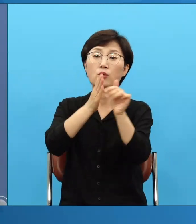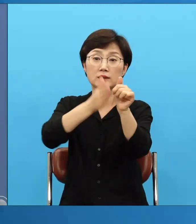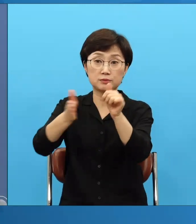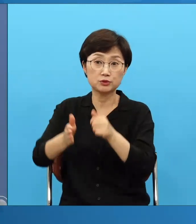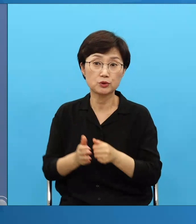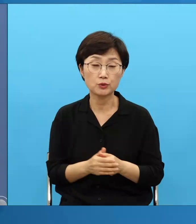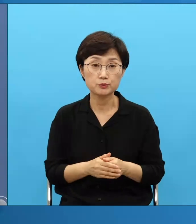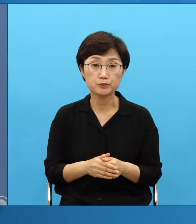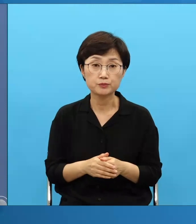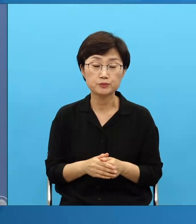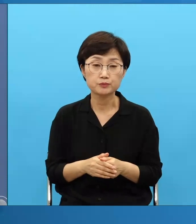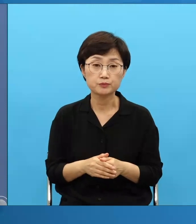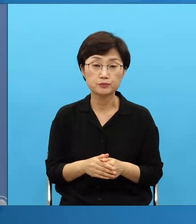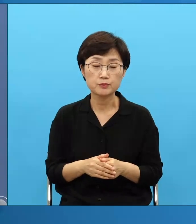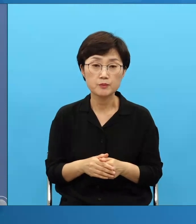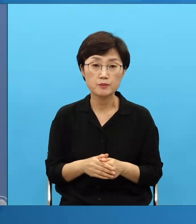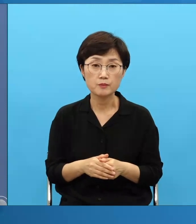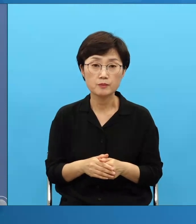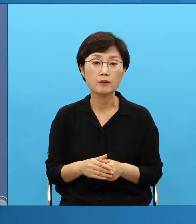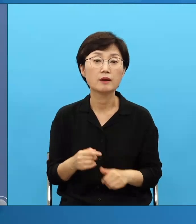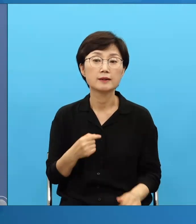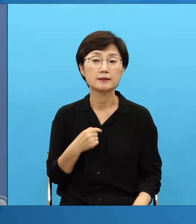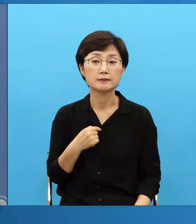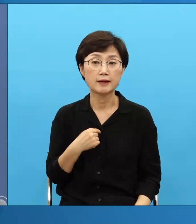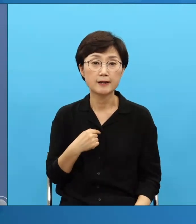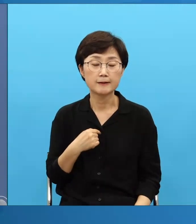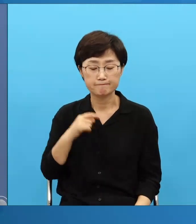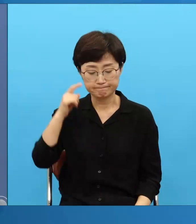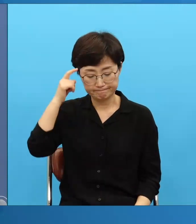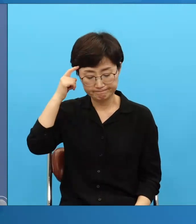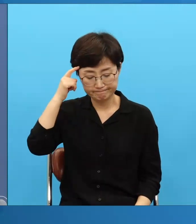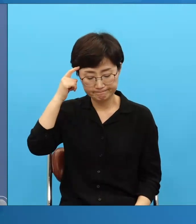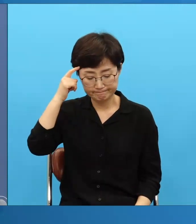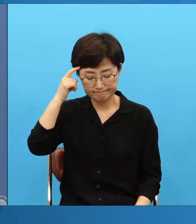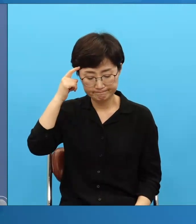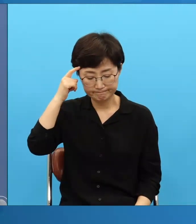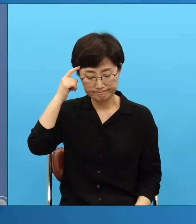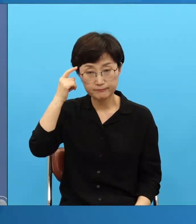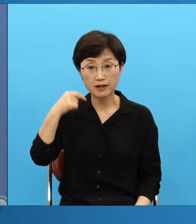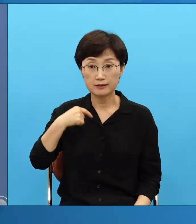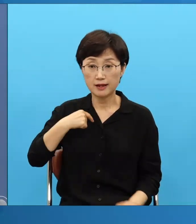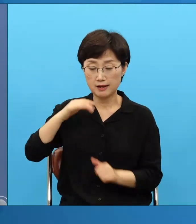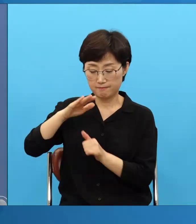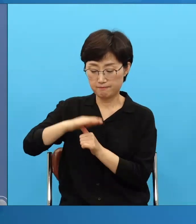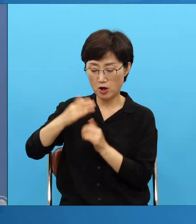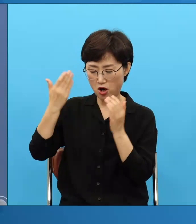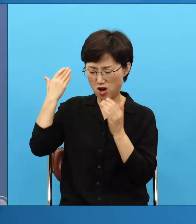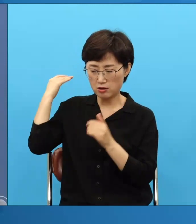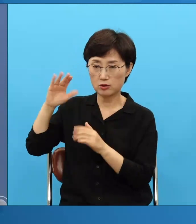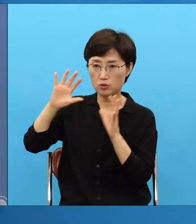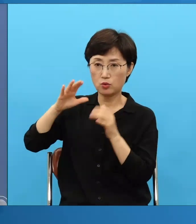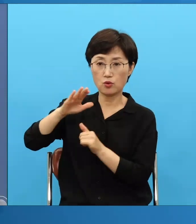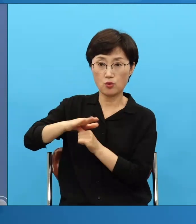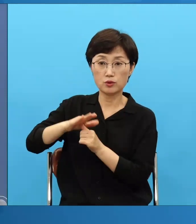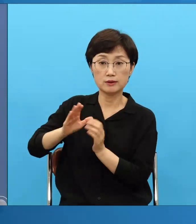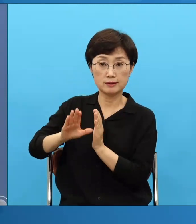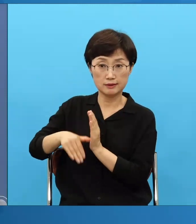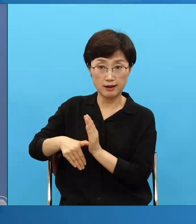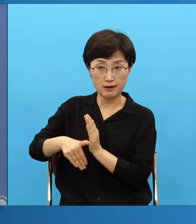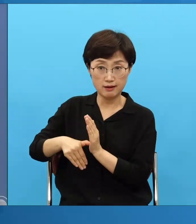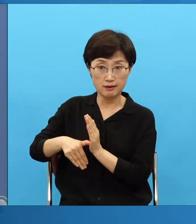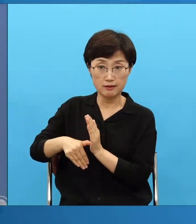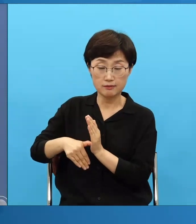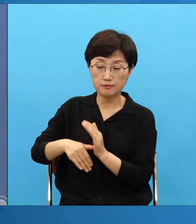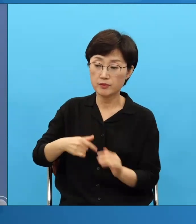어떻습니까? How is it for you? 저는 그 어릴 때 우리 부모님